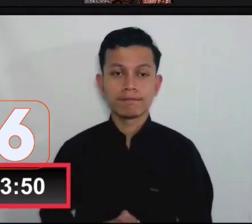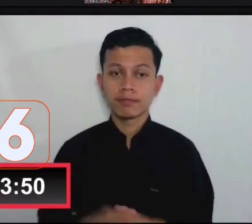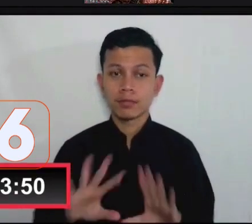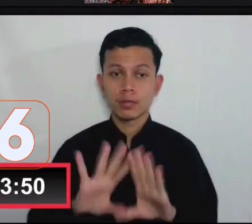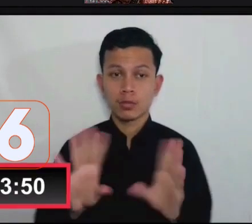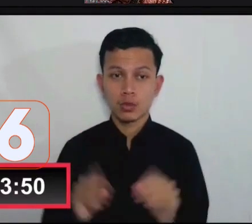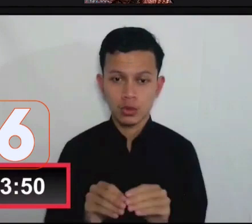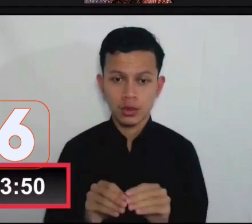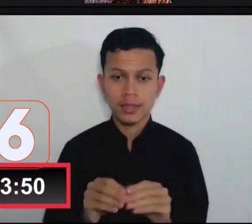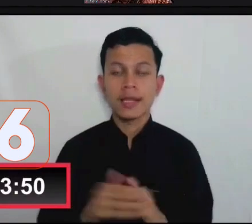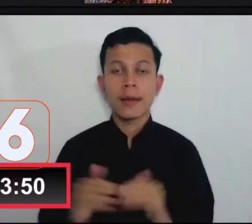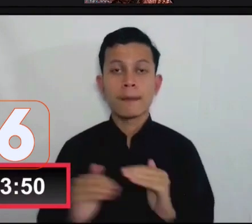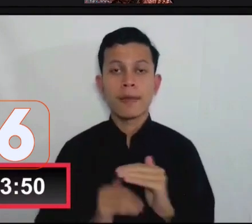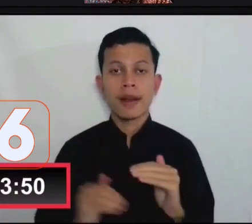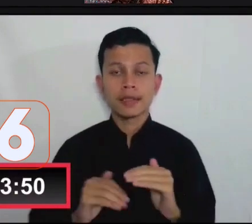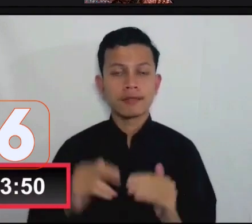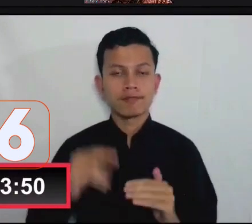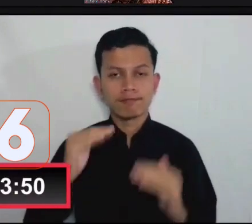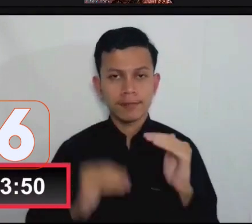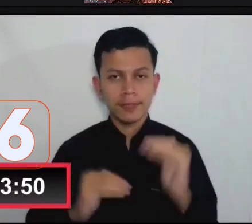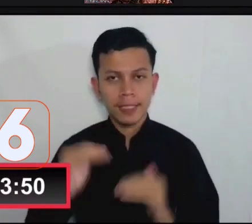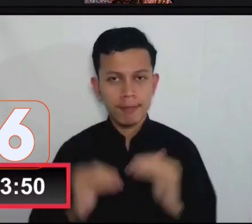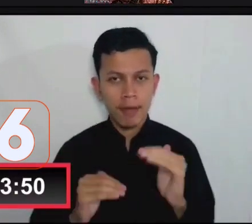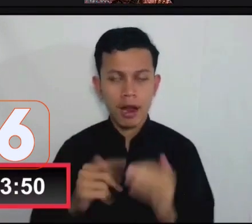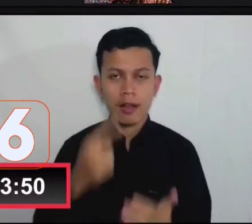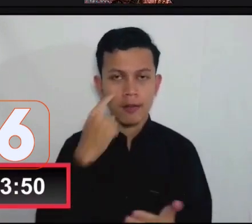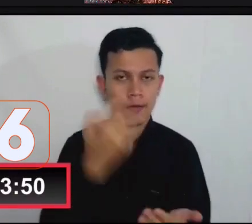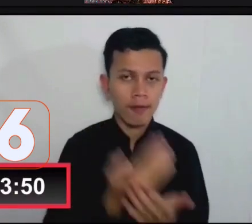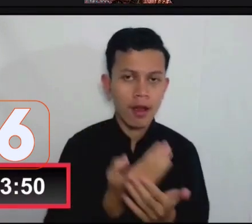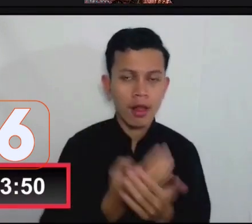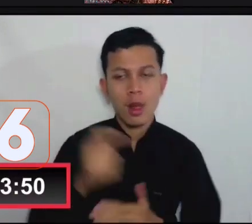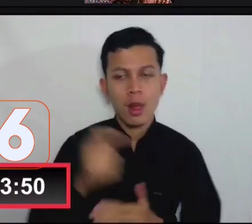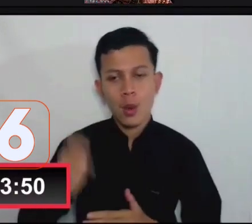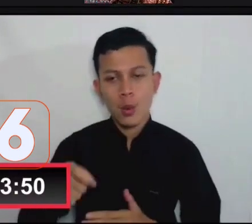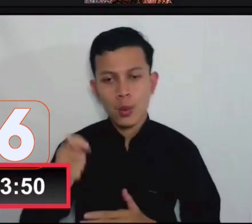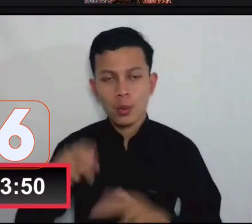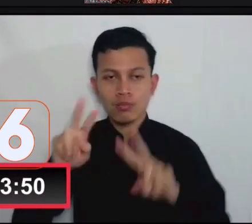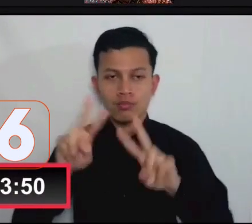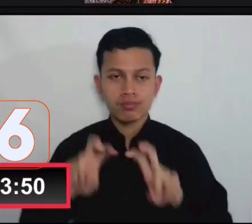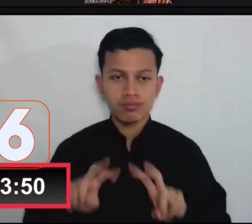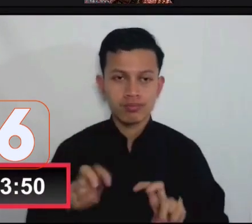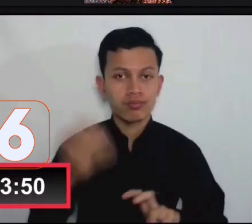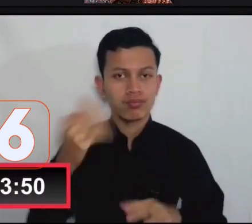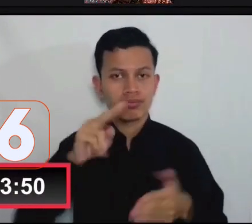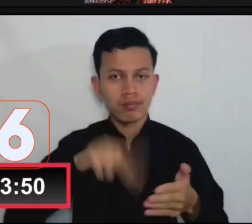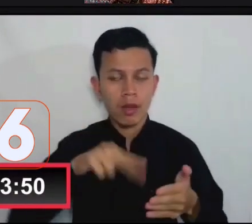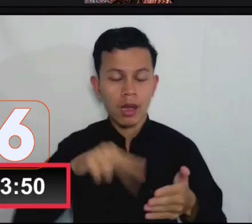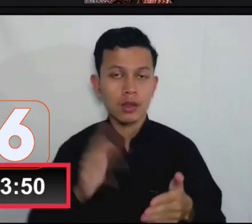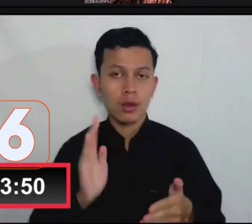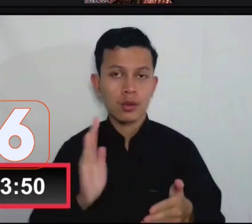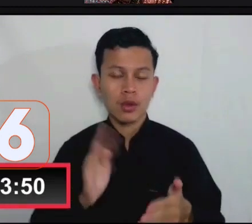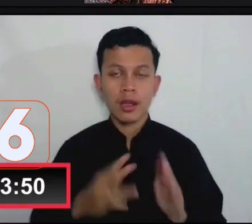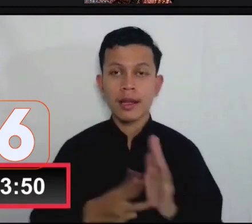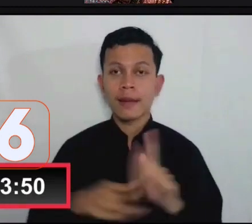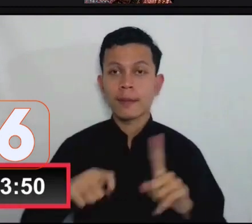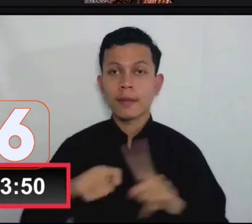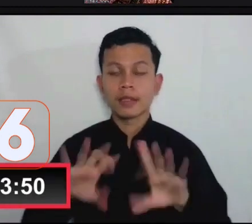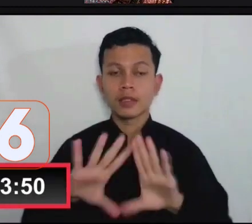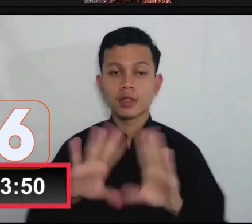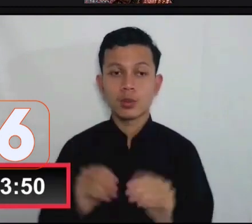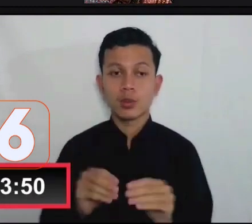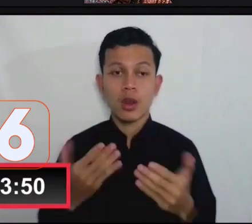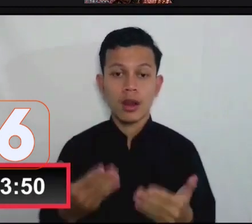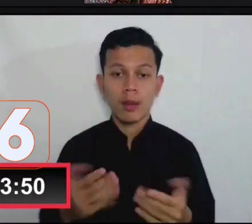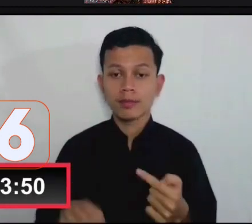berdasarkan penilaian atas fakta dan hukum sebagaimana diberikan di atas mahkamah berkesimpulan 1